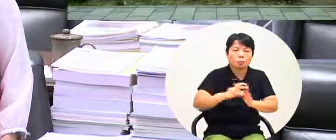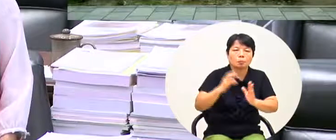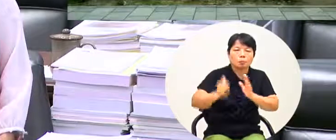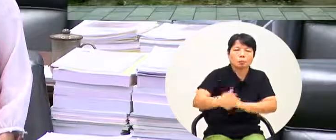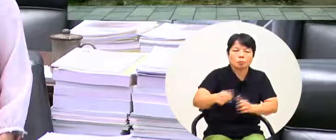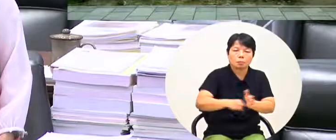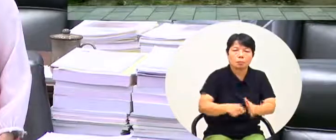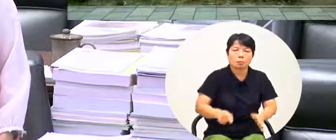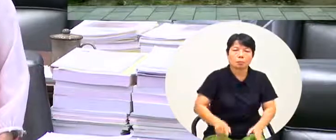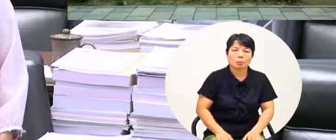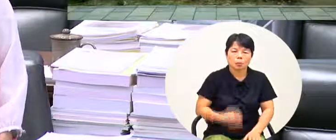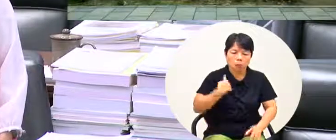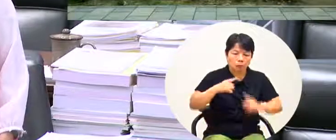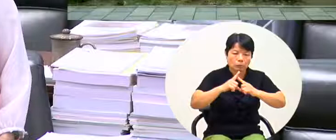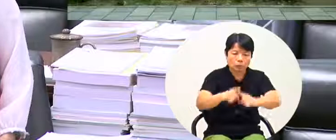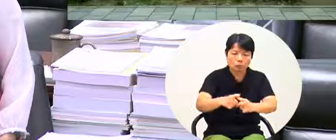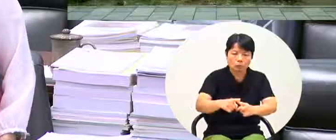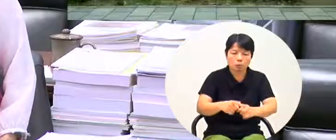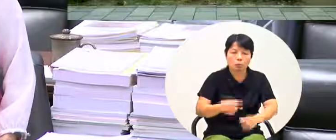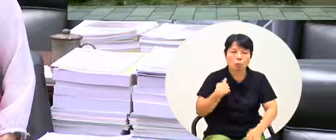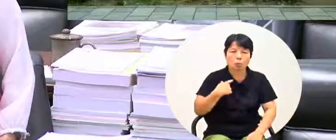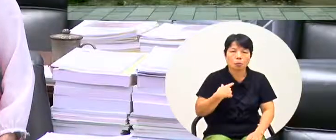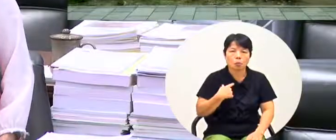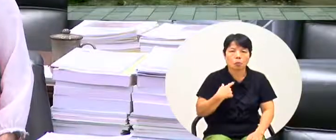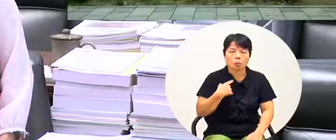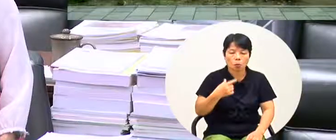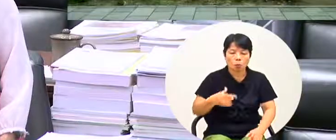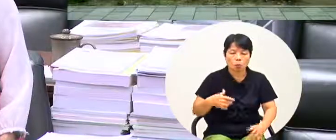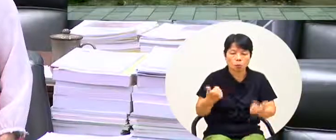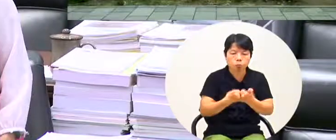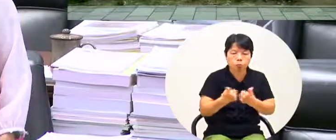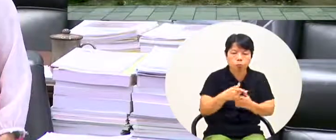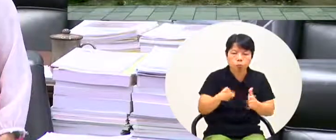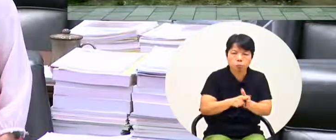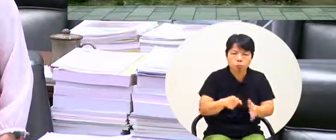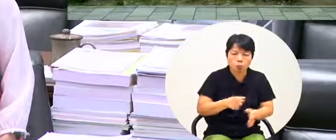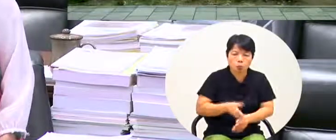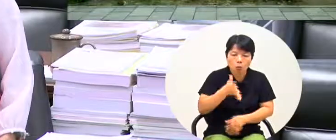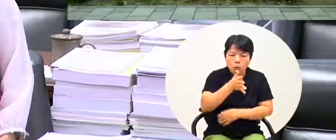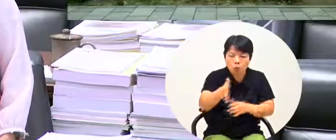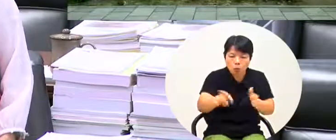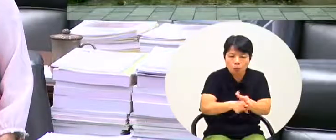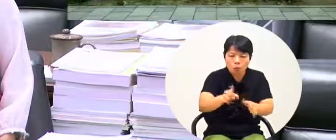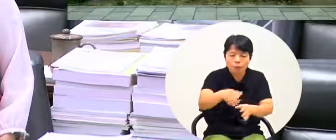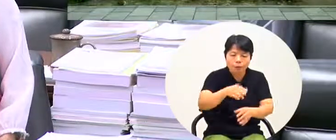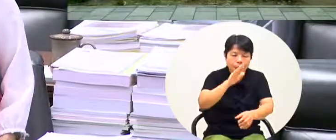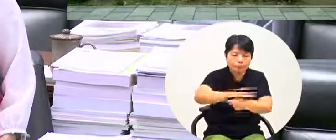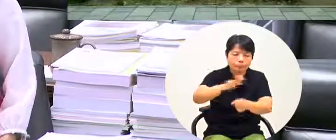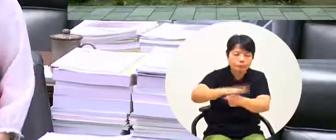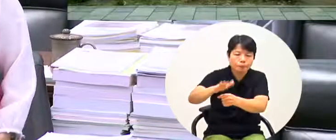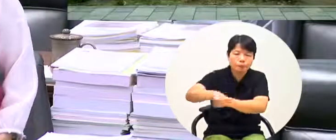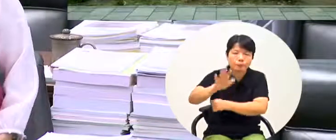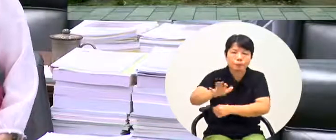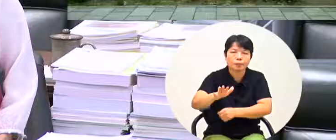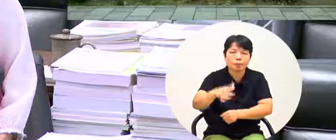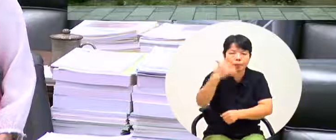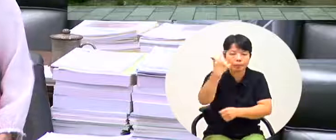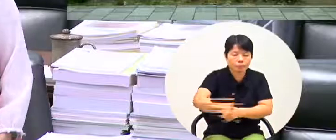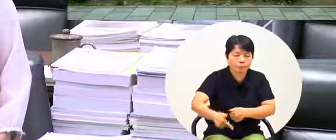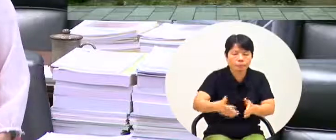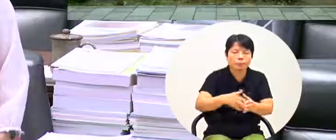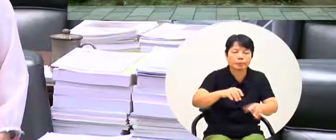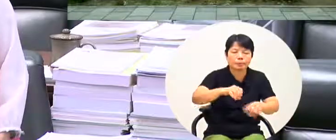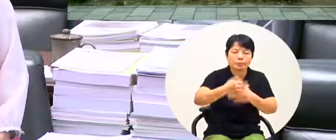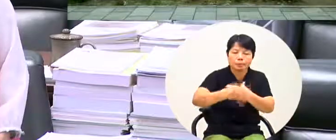之后，这块的绿篱就会补上去，然后我咨询完了之后，慢慢的又这样子，然后就重复这样的一个戏码在演。